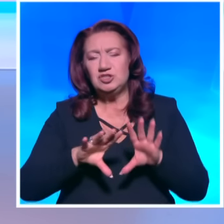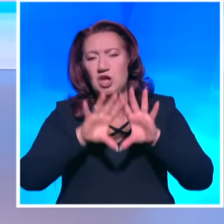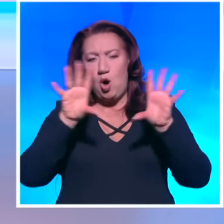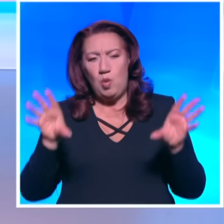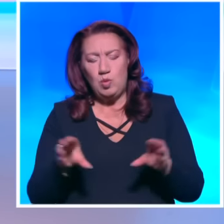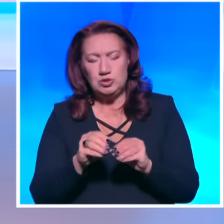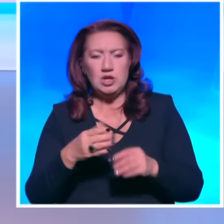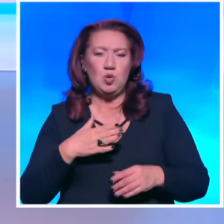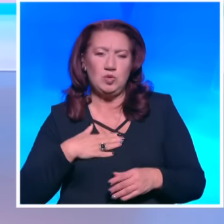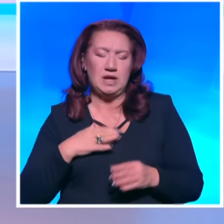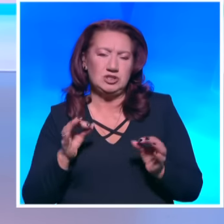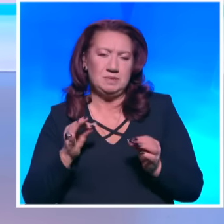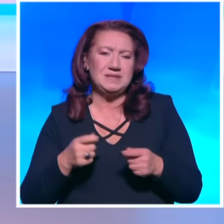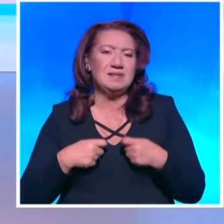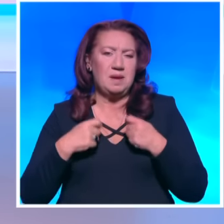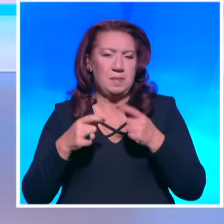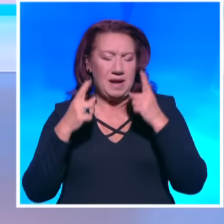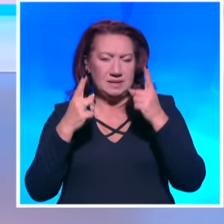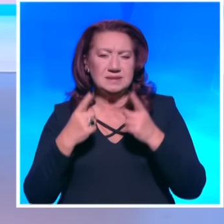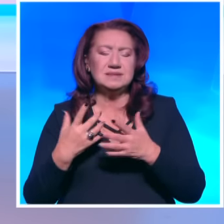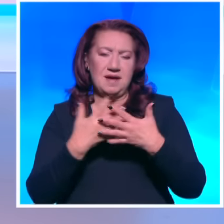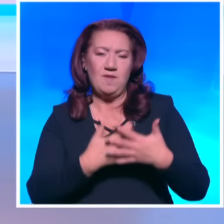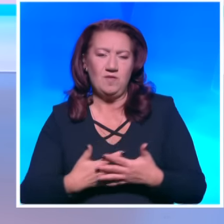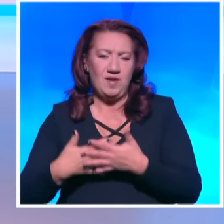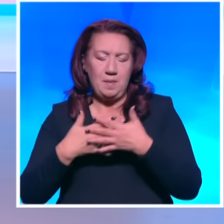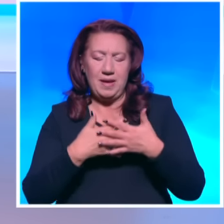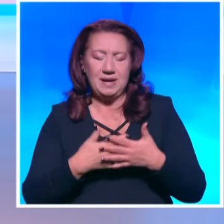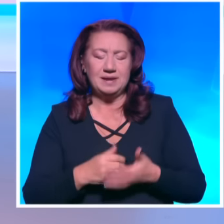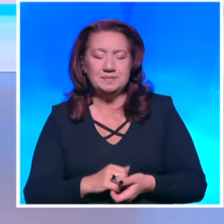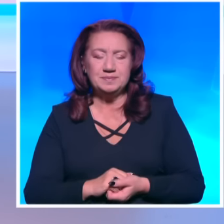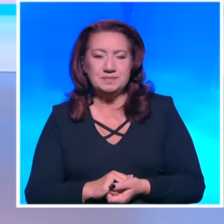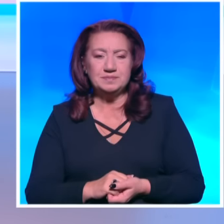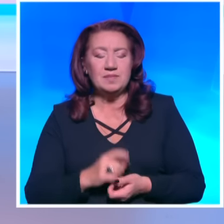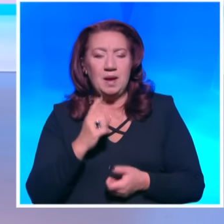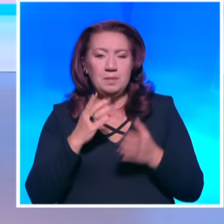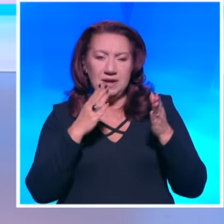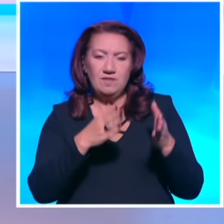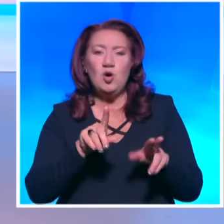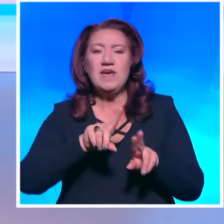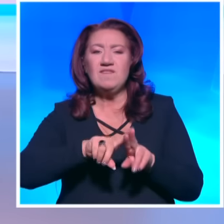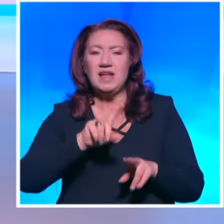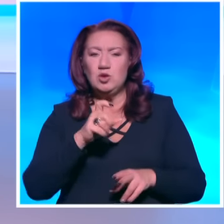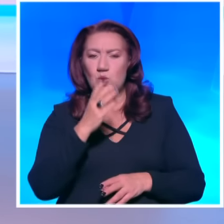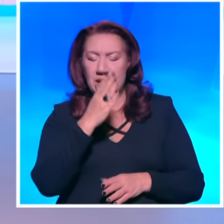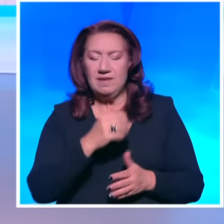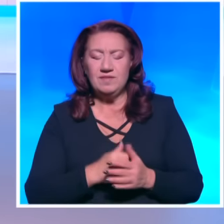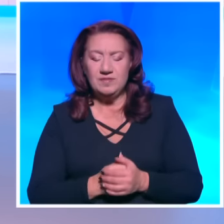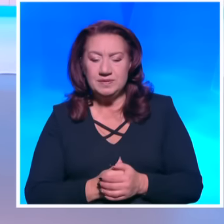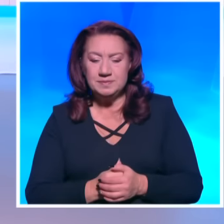от Вашингтон и Теодора Трифонова и Петър Джанаваров от Филаделфия. Първо към Иван Георгиев. Здравей!